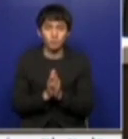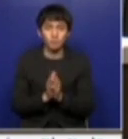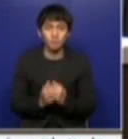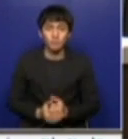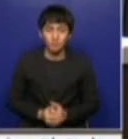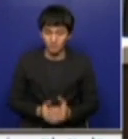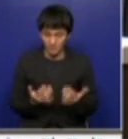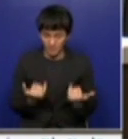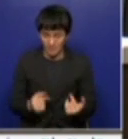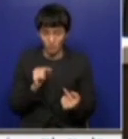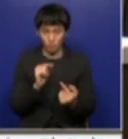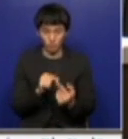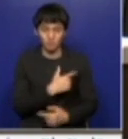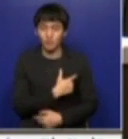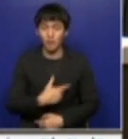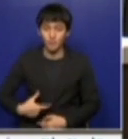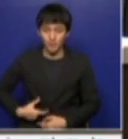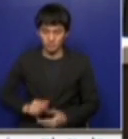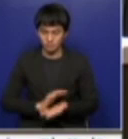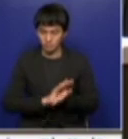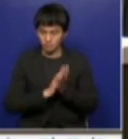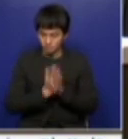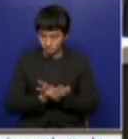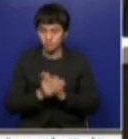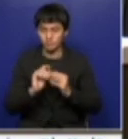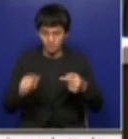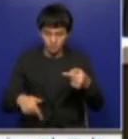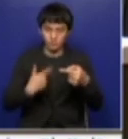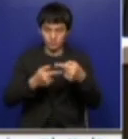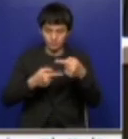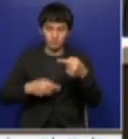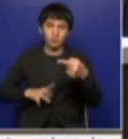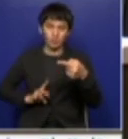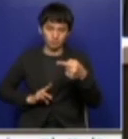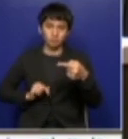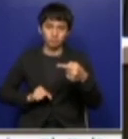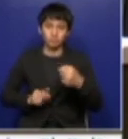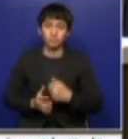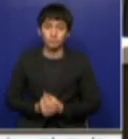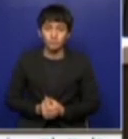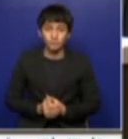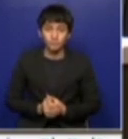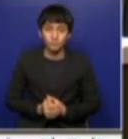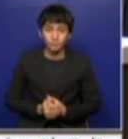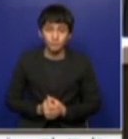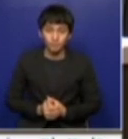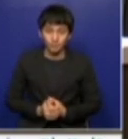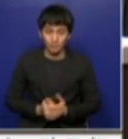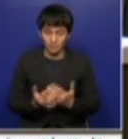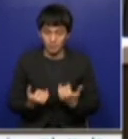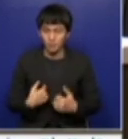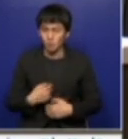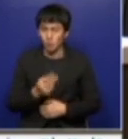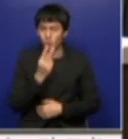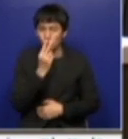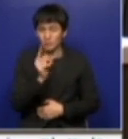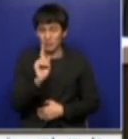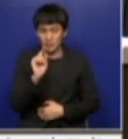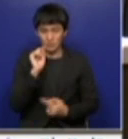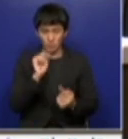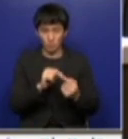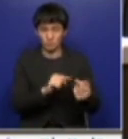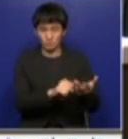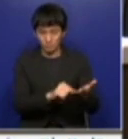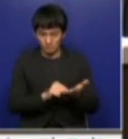พูดถึงการปฏิรูปสถาบันก็เป็นหนึ่งในข้อเรียกร้องมีหลายคนมองข้อเรียกร้องนี้ว่าเป็น